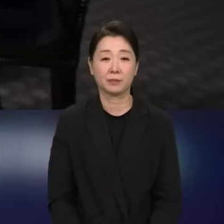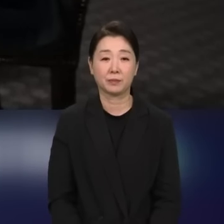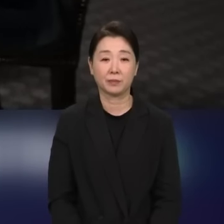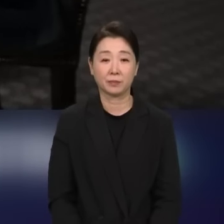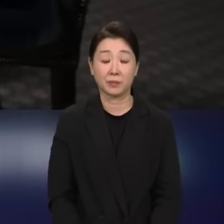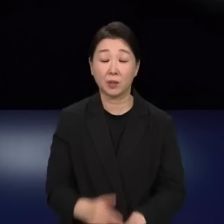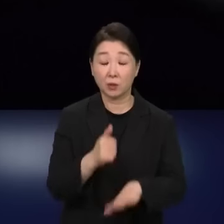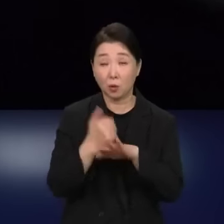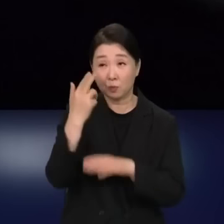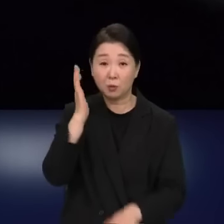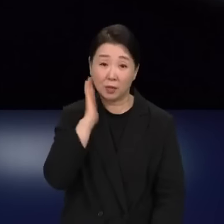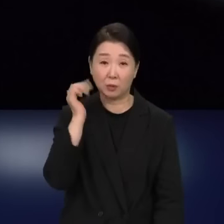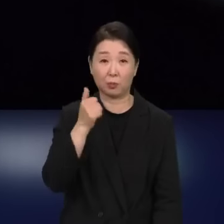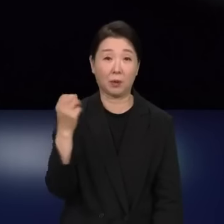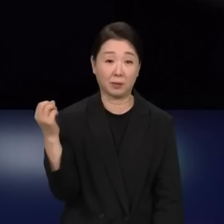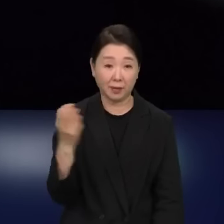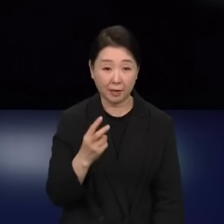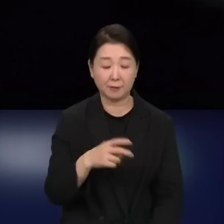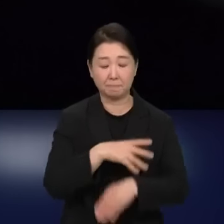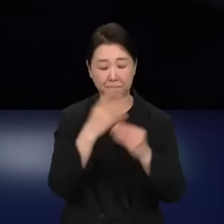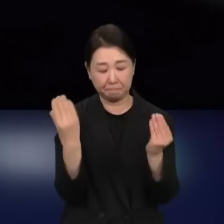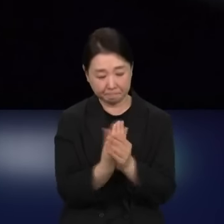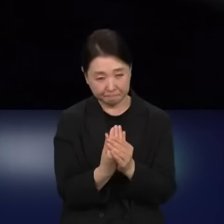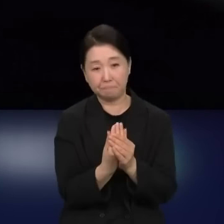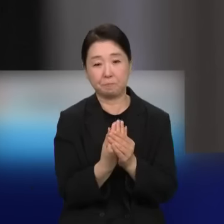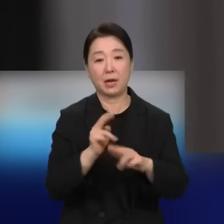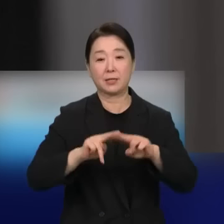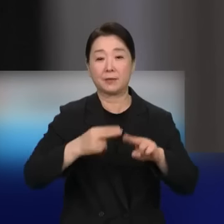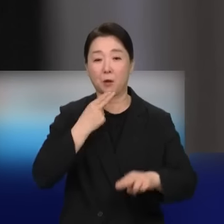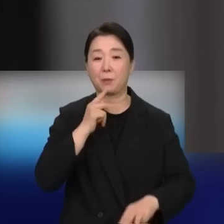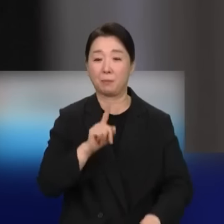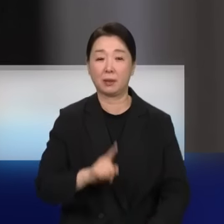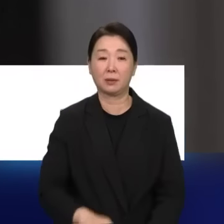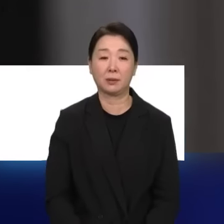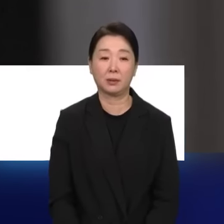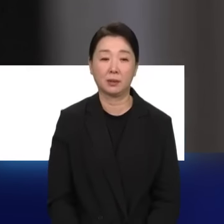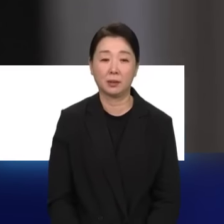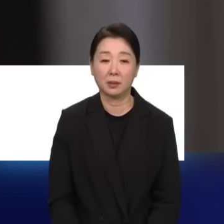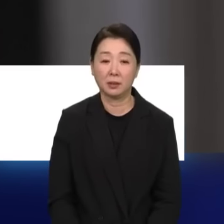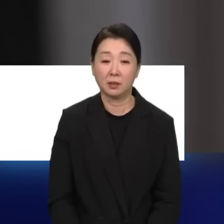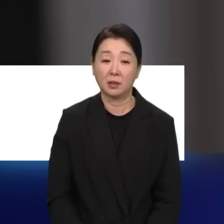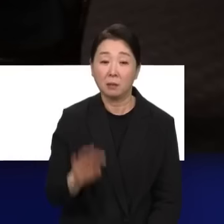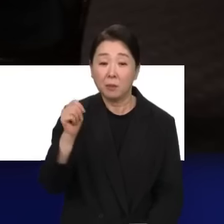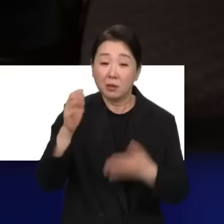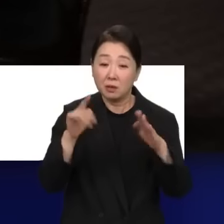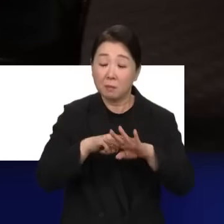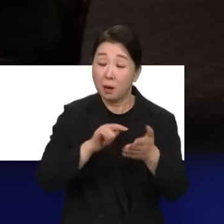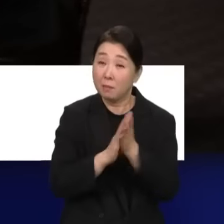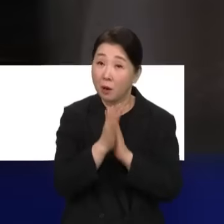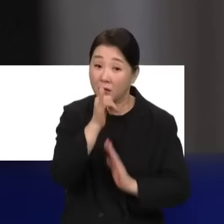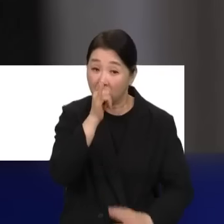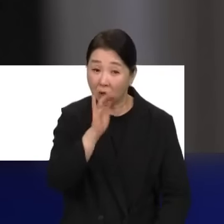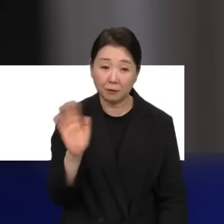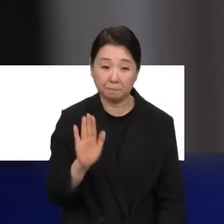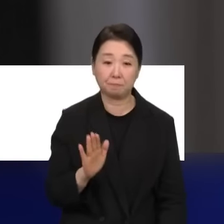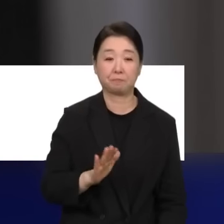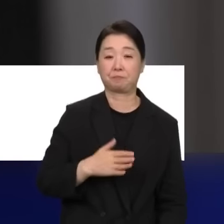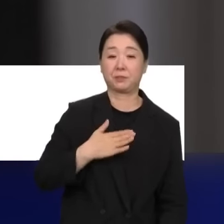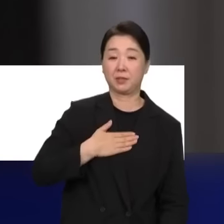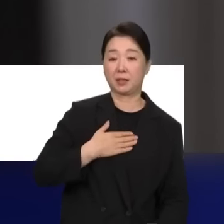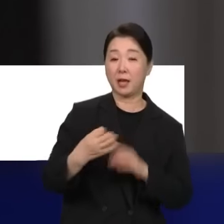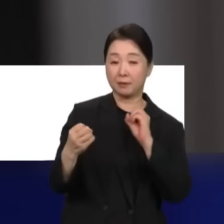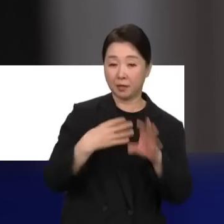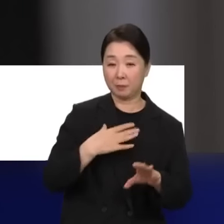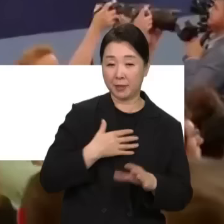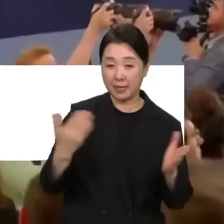타고 바이든은 다시 한번 완주 의지를 다졌습니다. Anything changed in the last several days? No. And the answer is because the